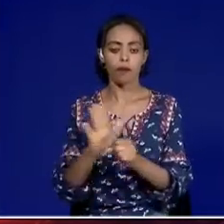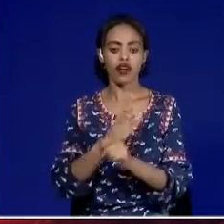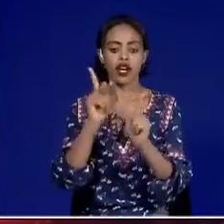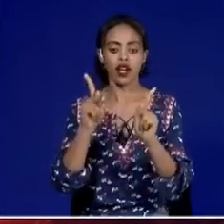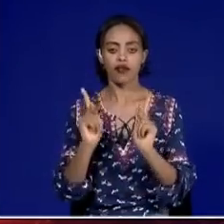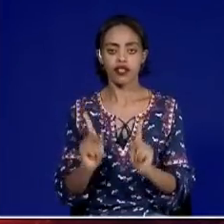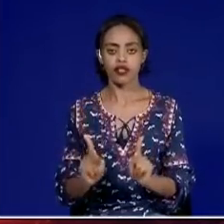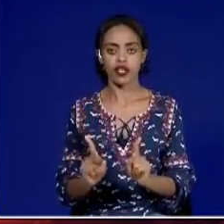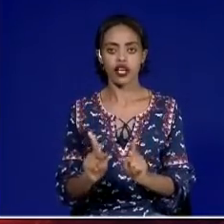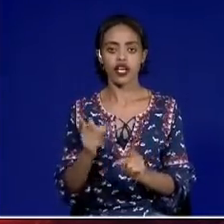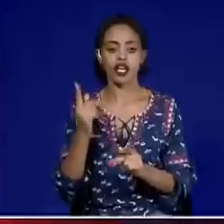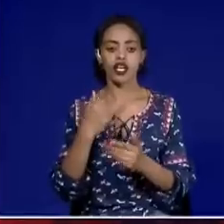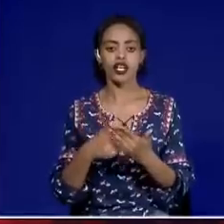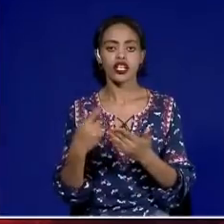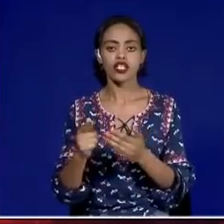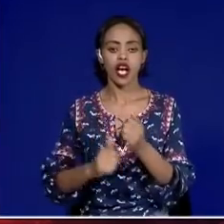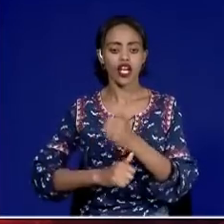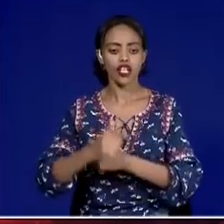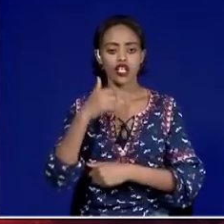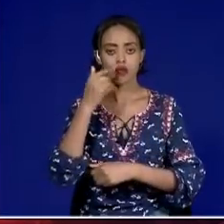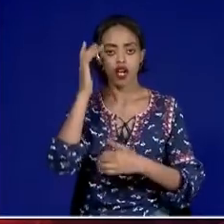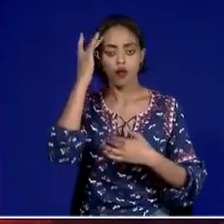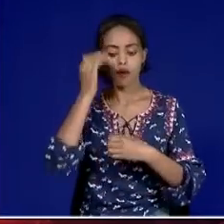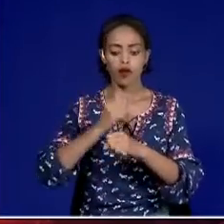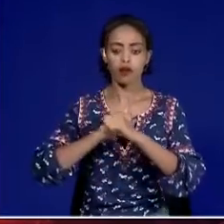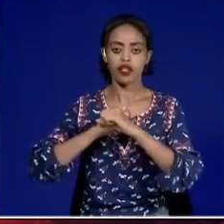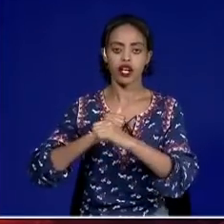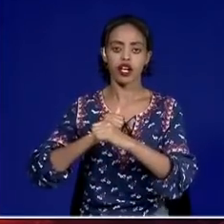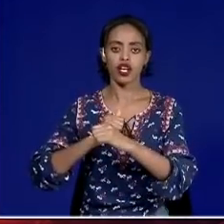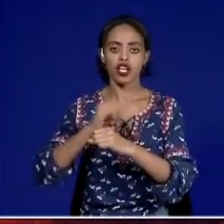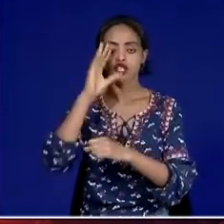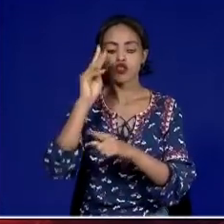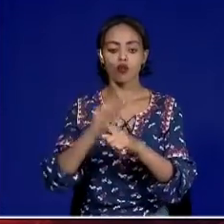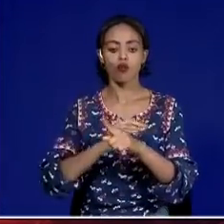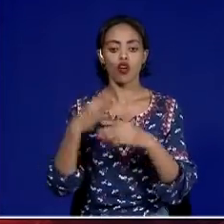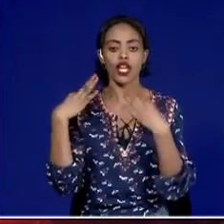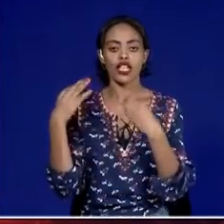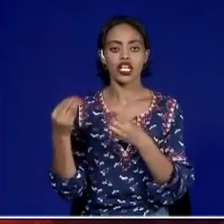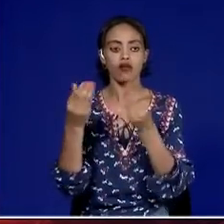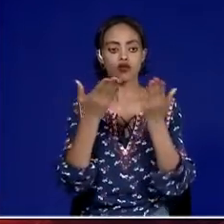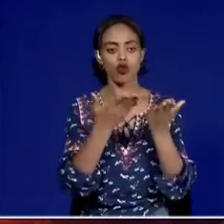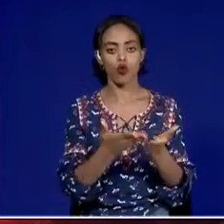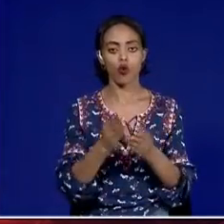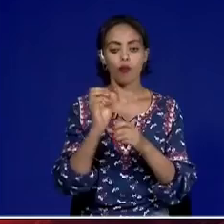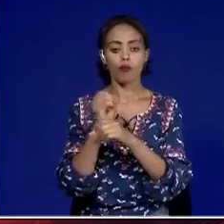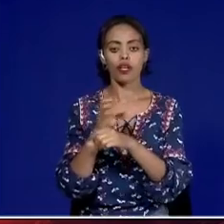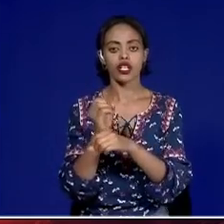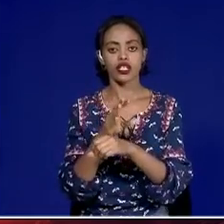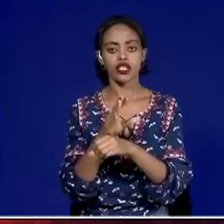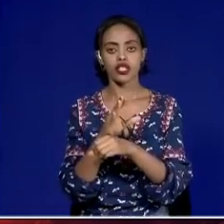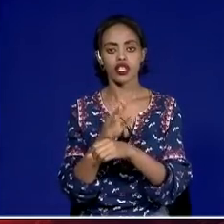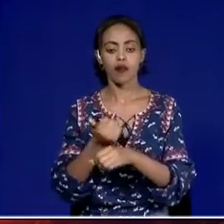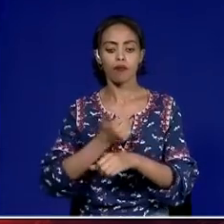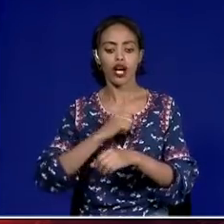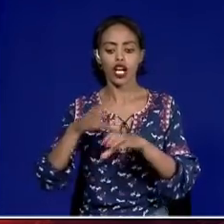ማሕበረሰብና ነዚ ሓደገኛ ዝበሃል ሕማም ንምክልኻል ሰሙያ ጥዕና ብዘቕርብዎ መልእኽትን